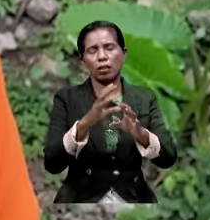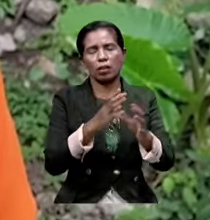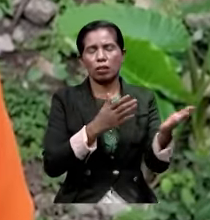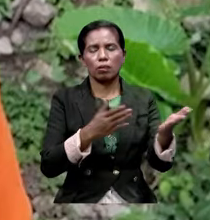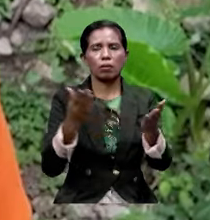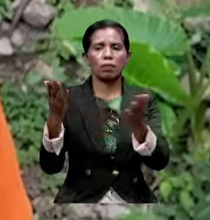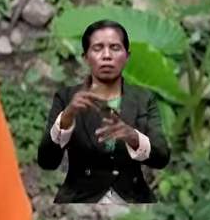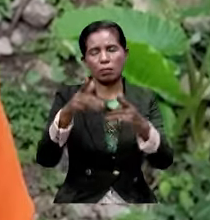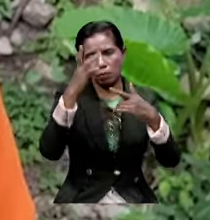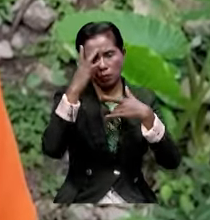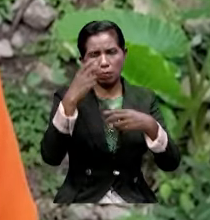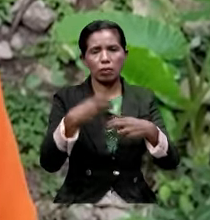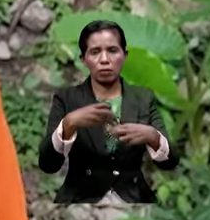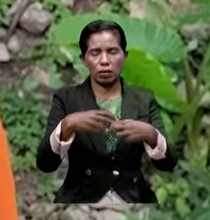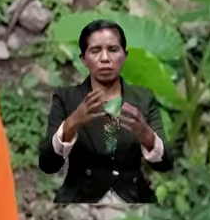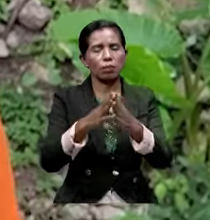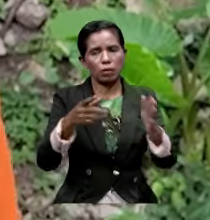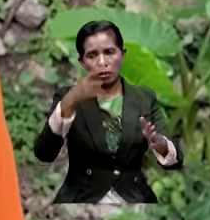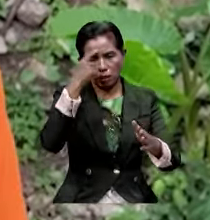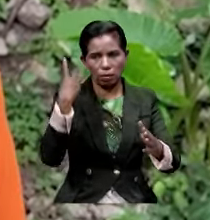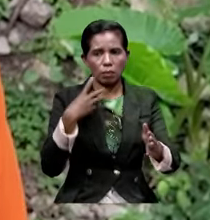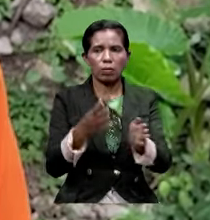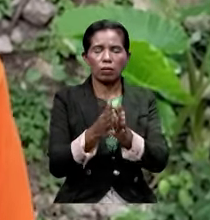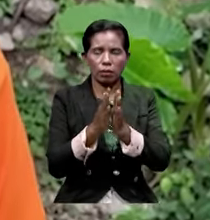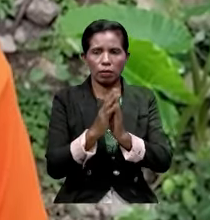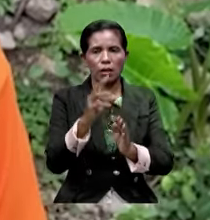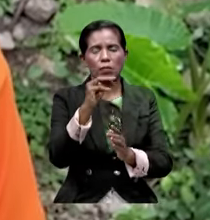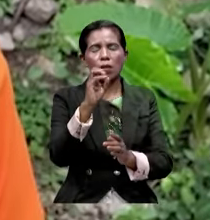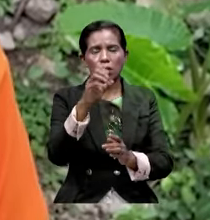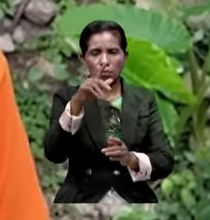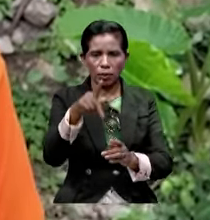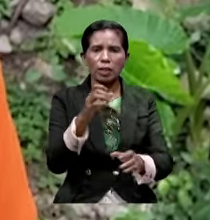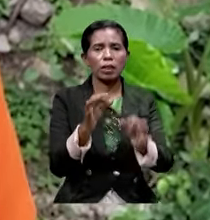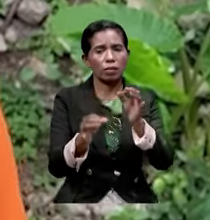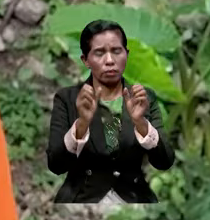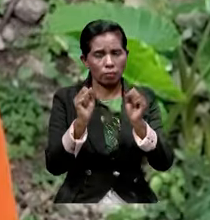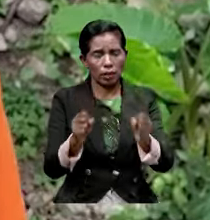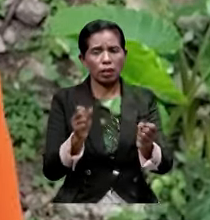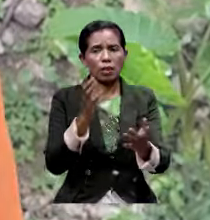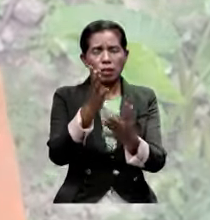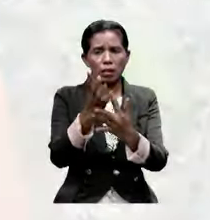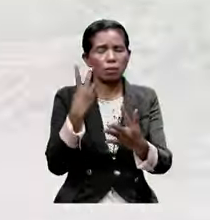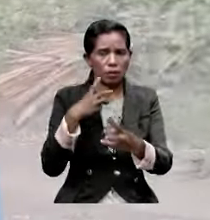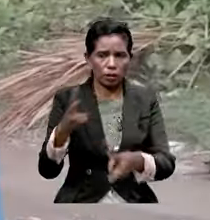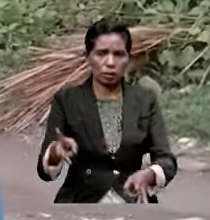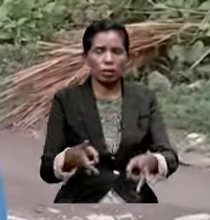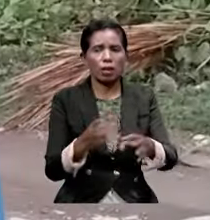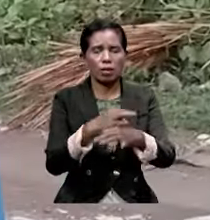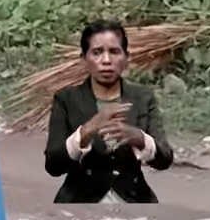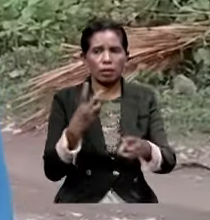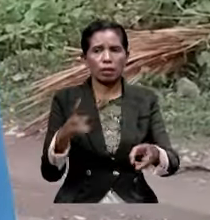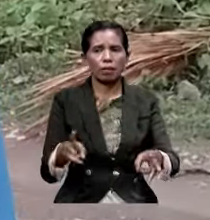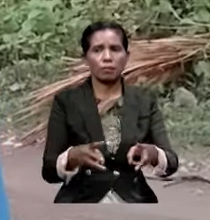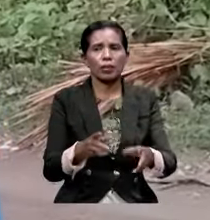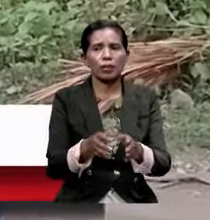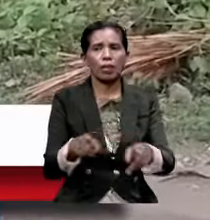pukul tetep tebes tamba ne maka ami usuba lili obras publik sebele tamatan tokba amnya estrada. Sa